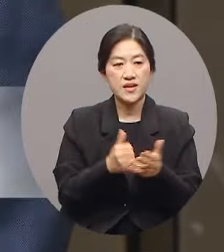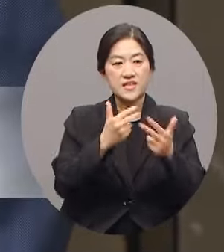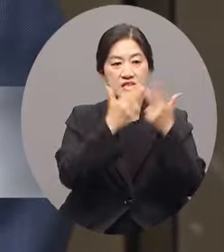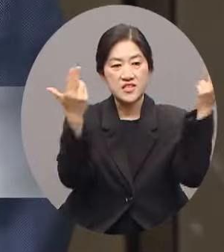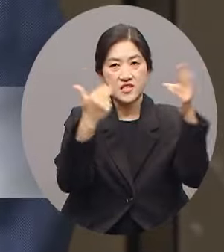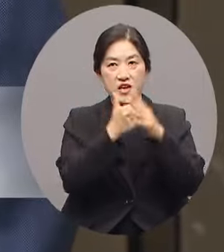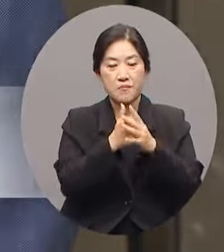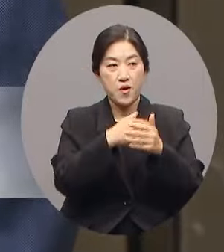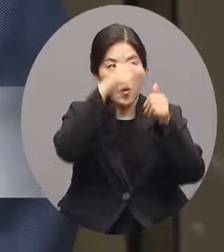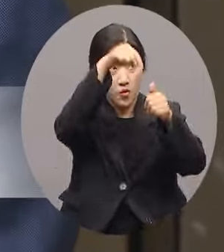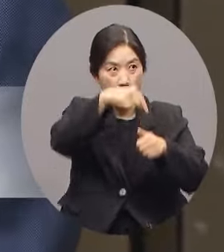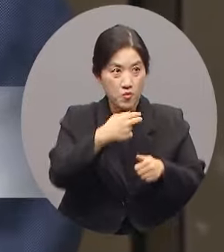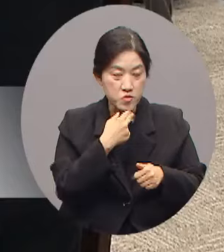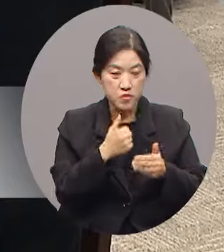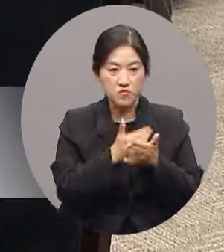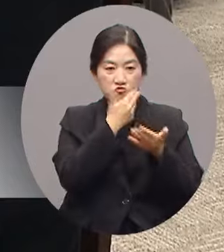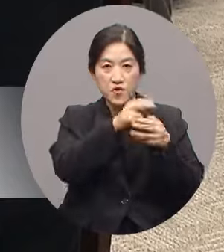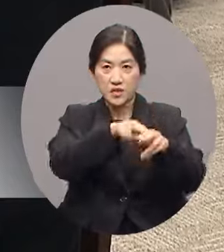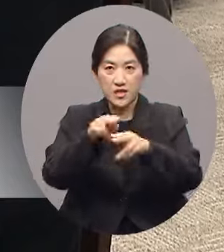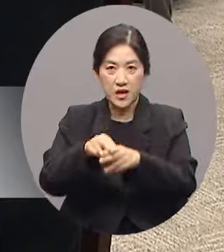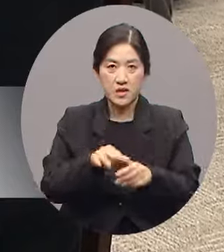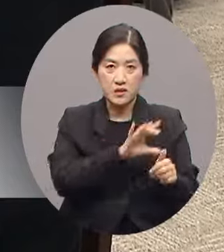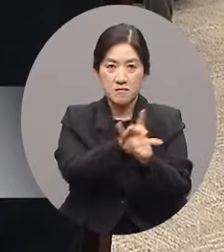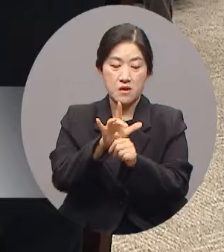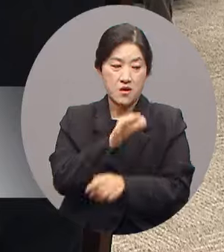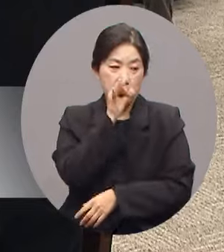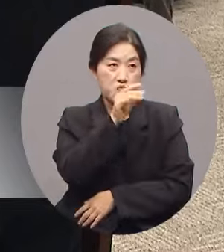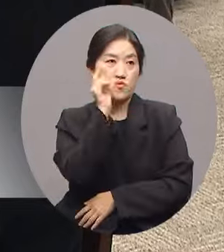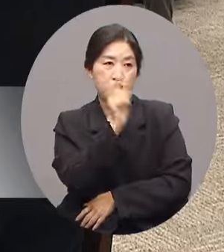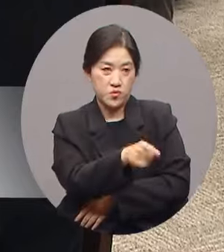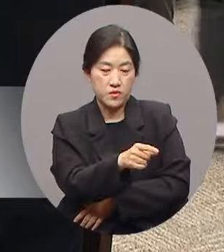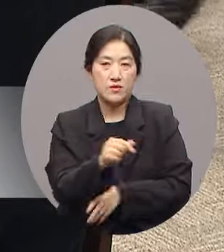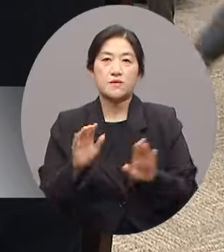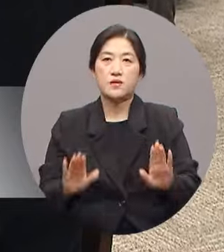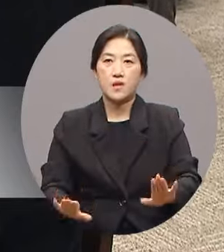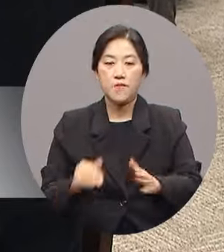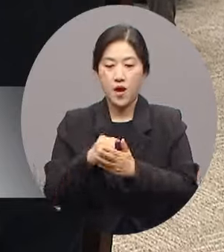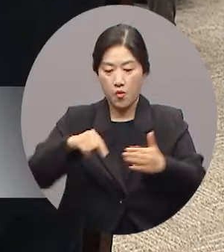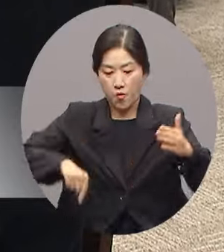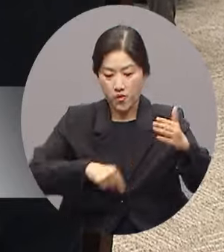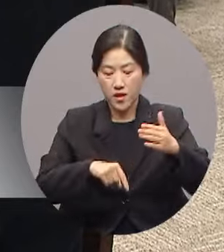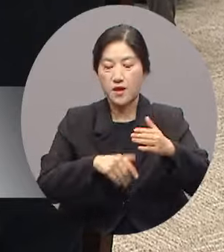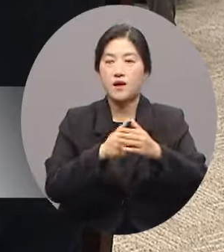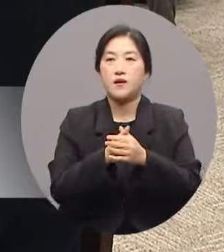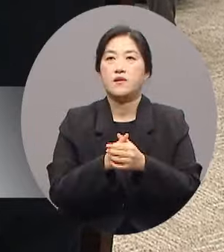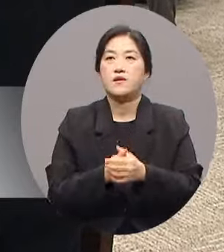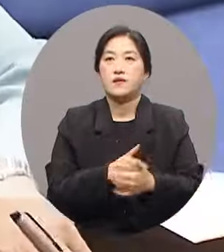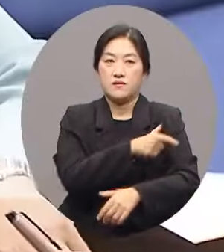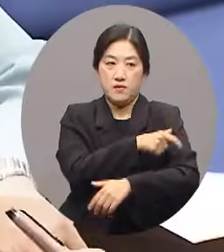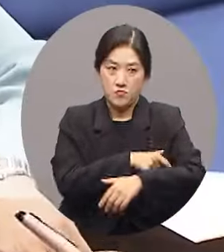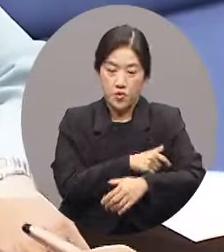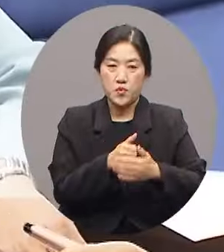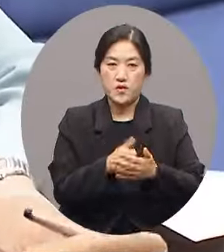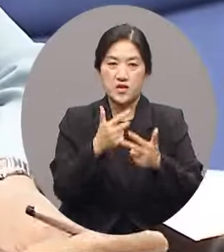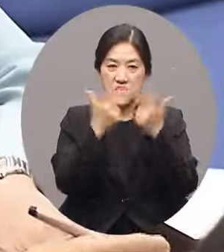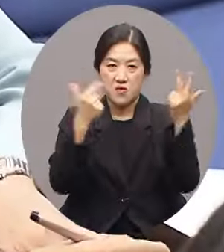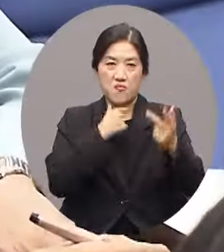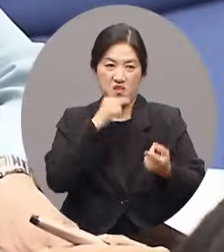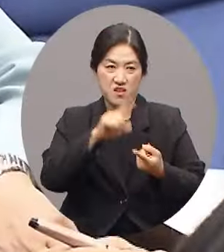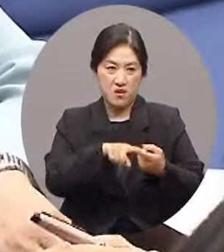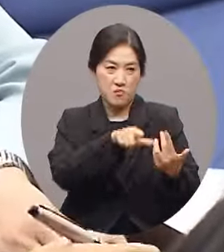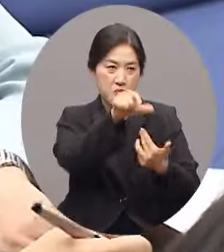대표의 점지 없이는 주요 보직 임명이 불가능한 상황이라며 원내대표단 역시 이 대표의 점지대로